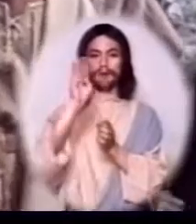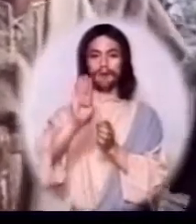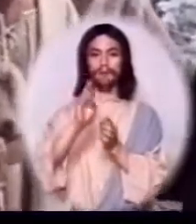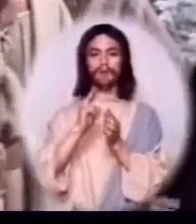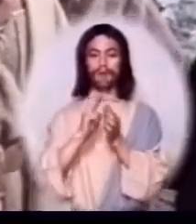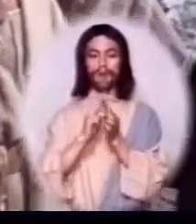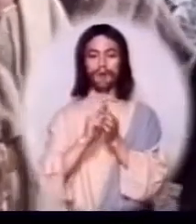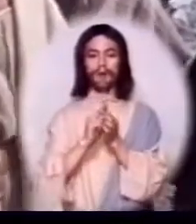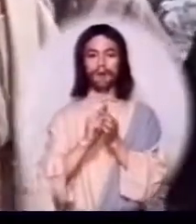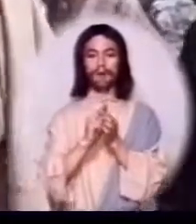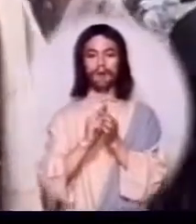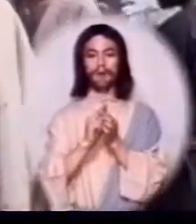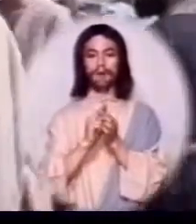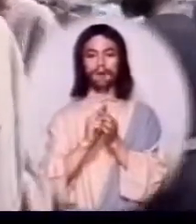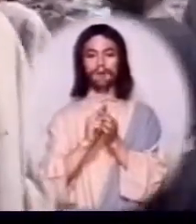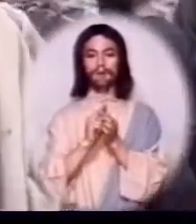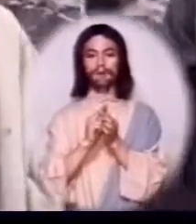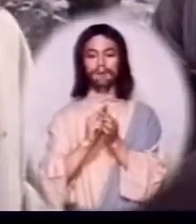빌립과